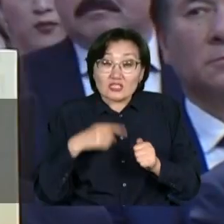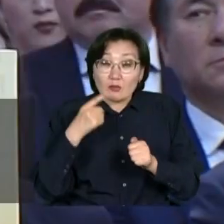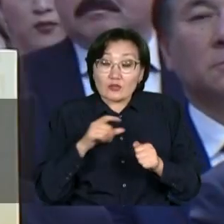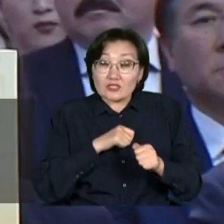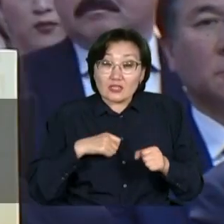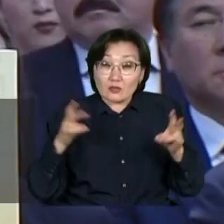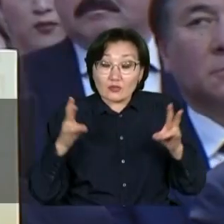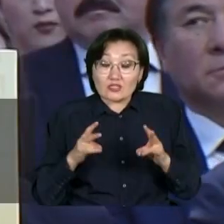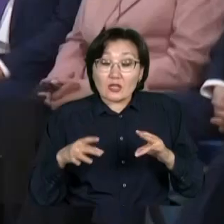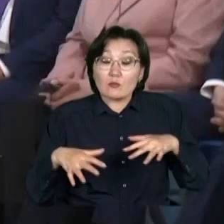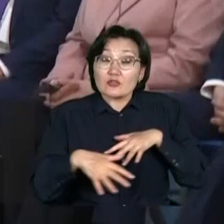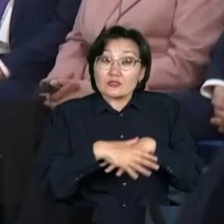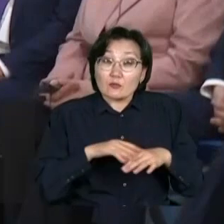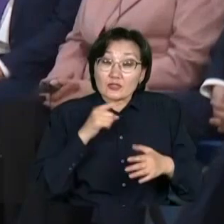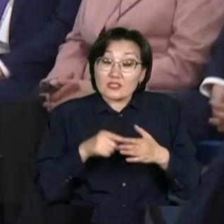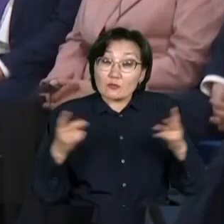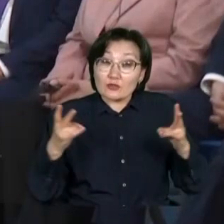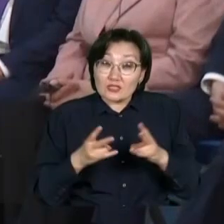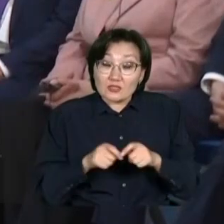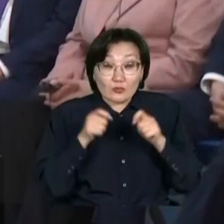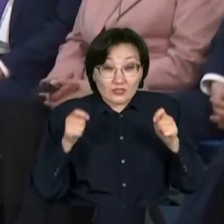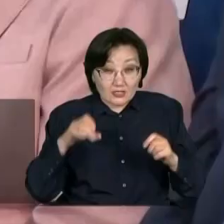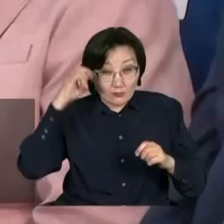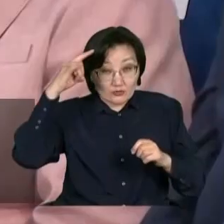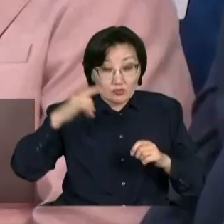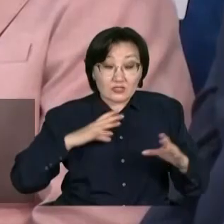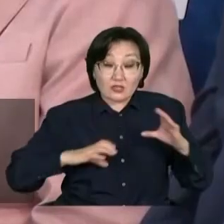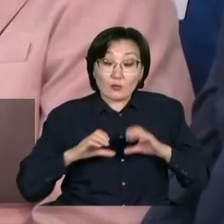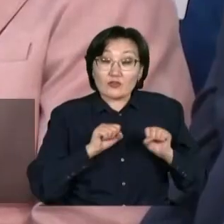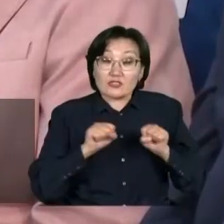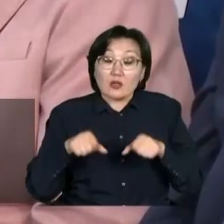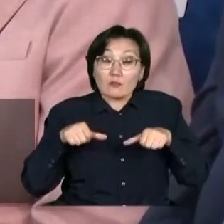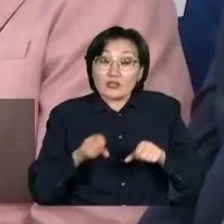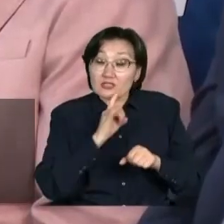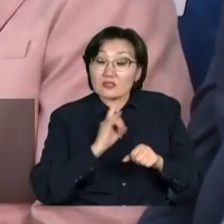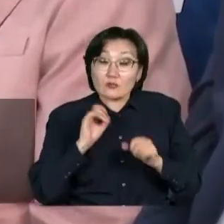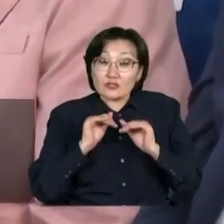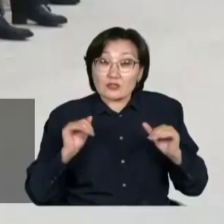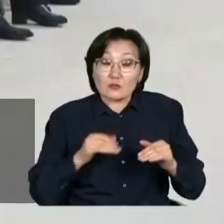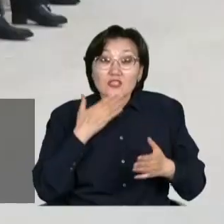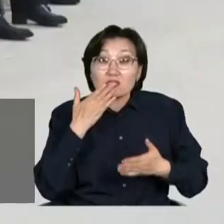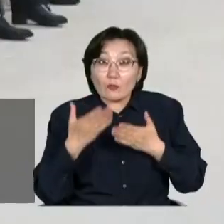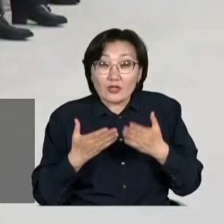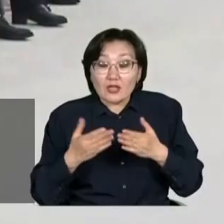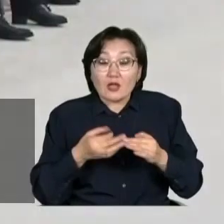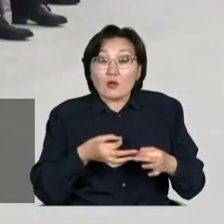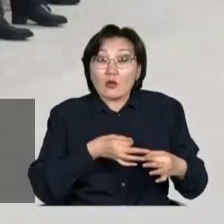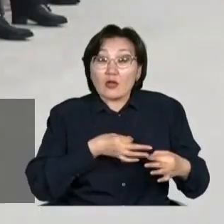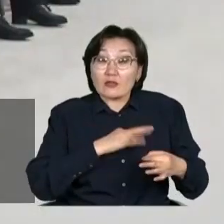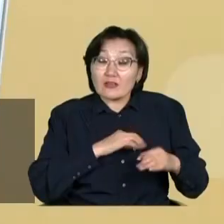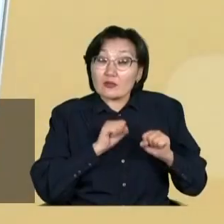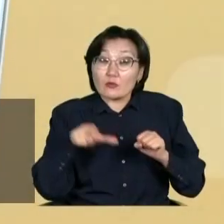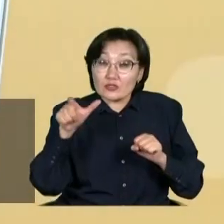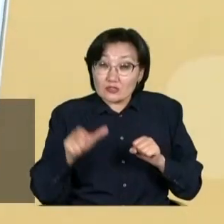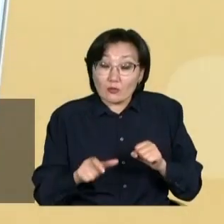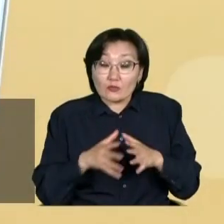жертвы, но и общественность. Вопрос о необходимости создать в Казахстане Институт защиты прав женщин и детей подняла перед президентом адвокат Айман Умарова. По